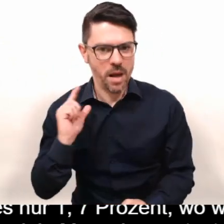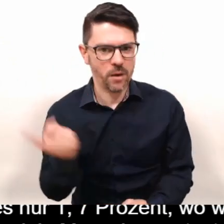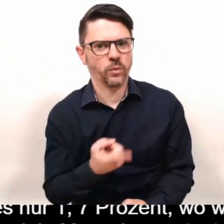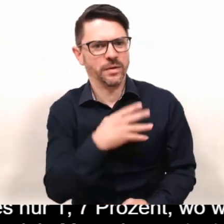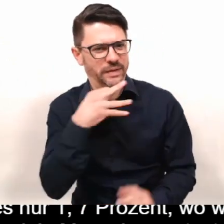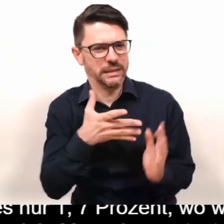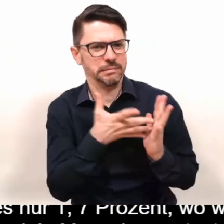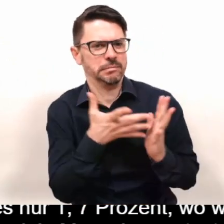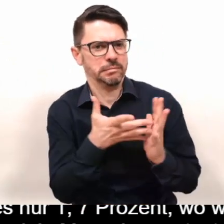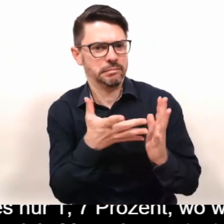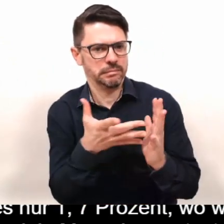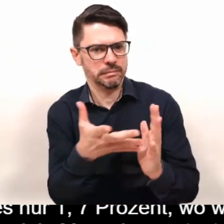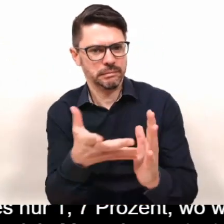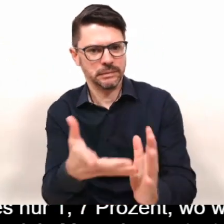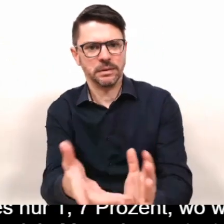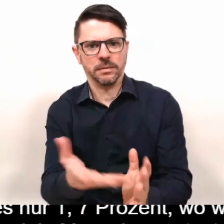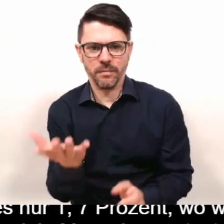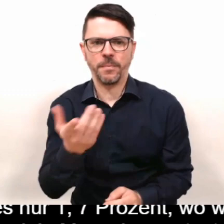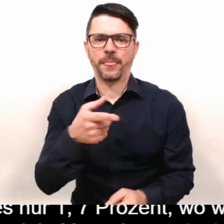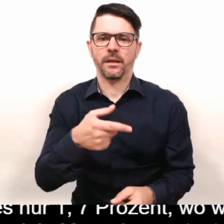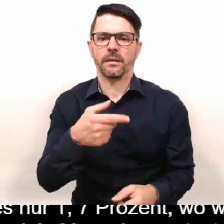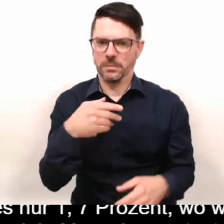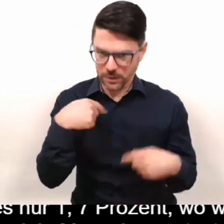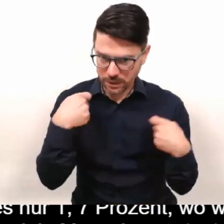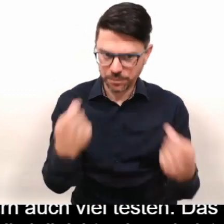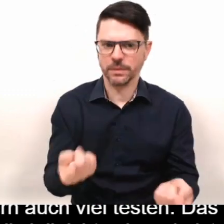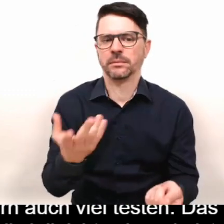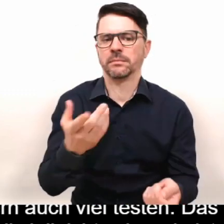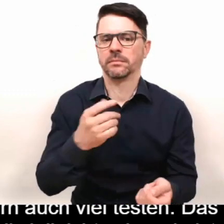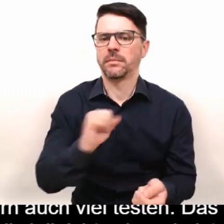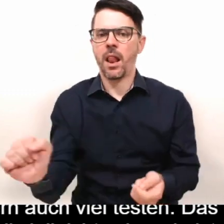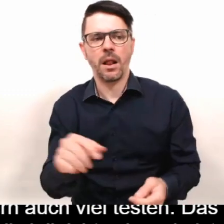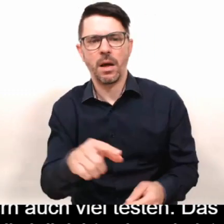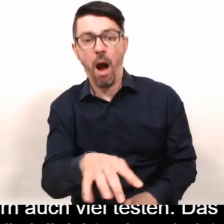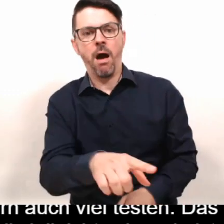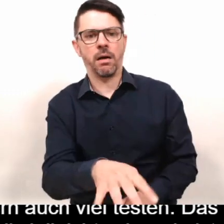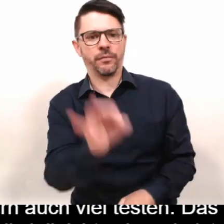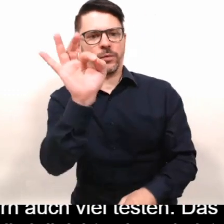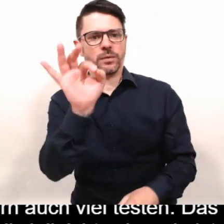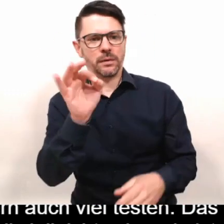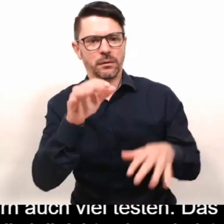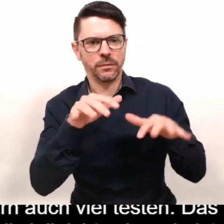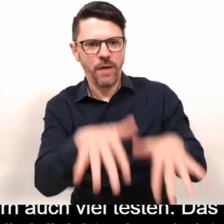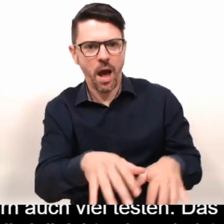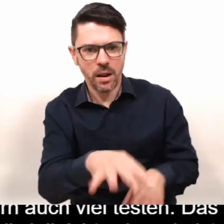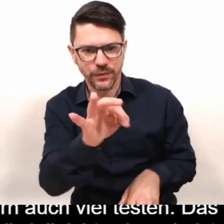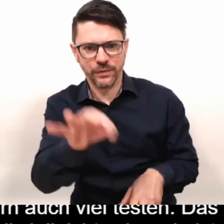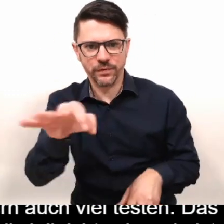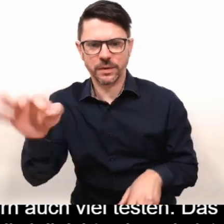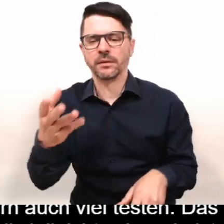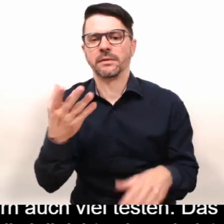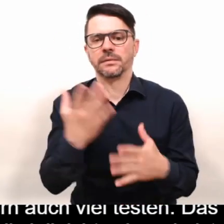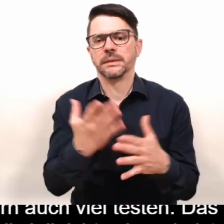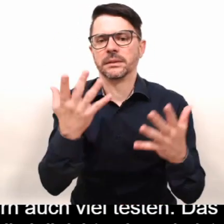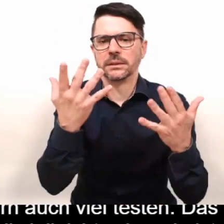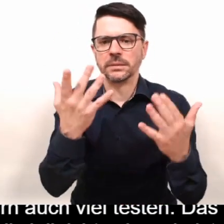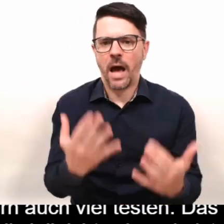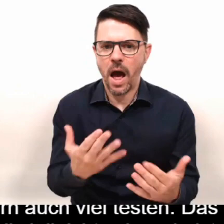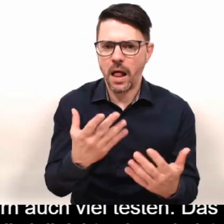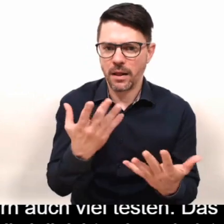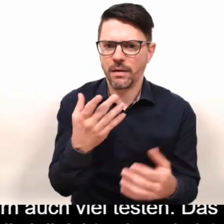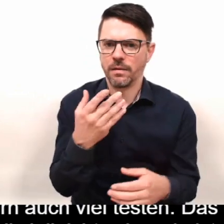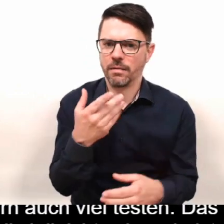pro 100.000 in dem Landkreis dann steigen können. Eventuell dann die 50er-Marke oder 35er-Marke, die wir uns als Vorwarnung